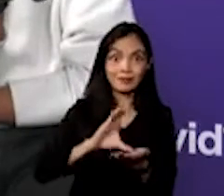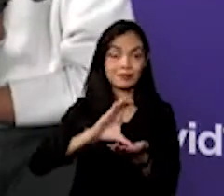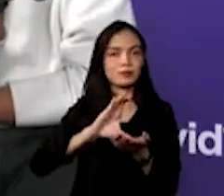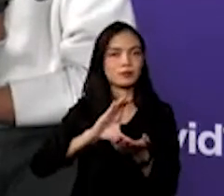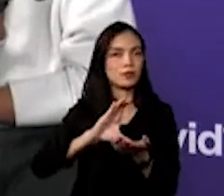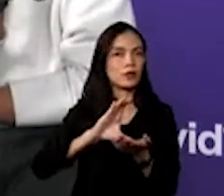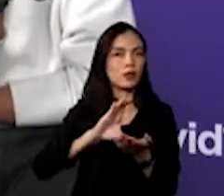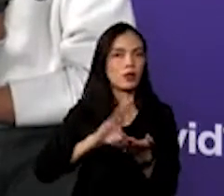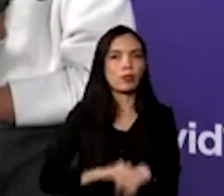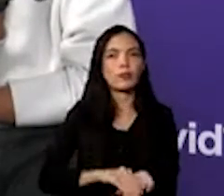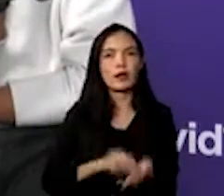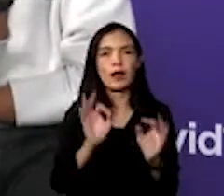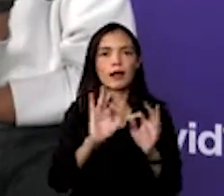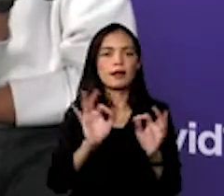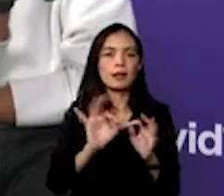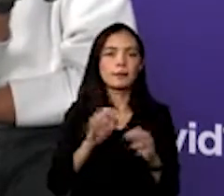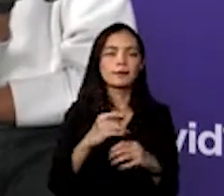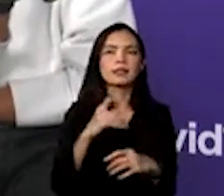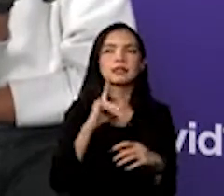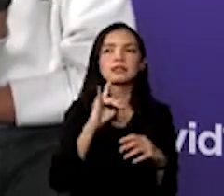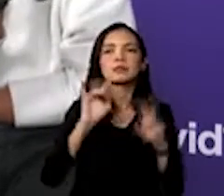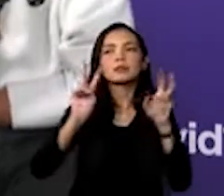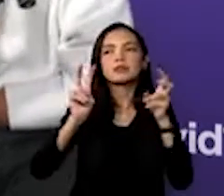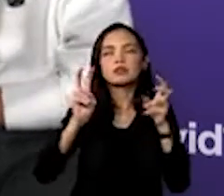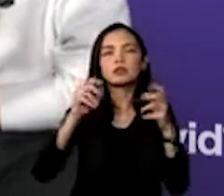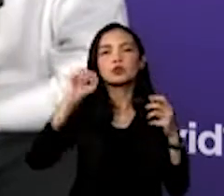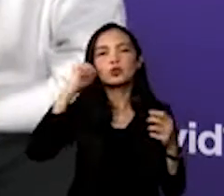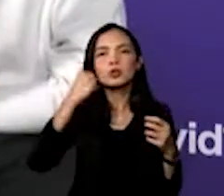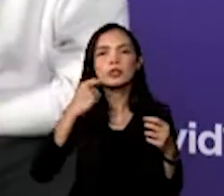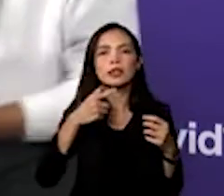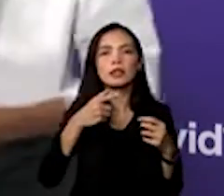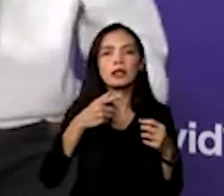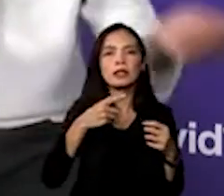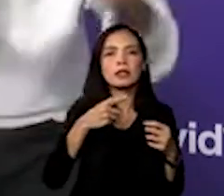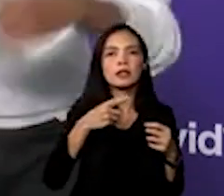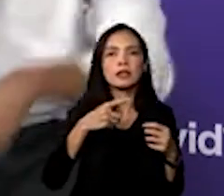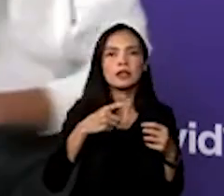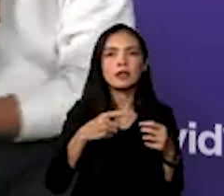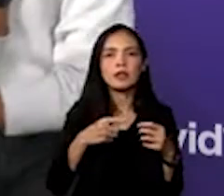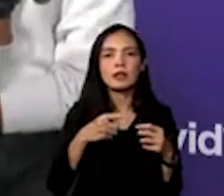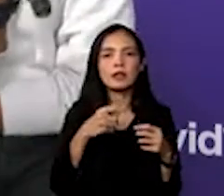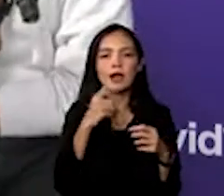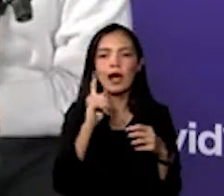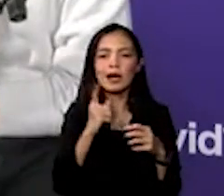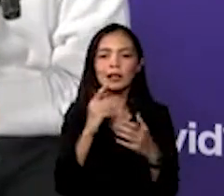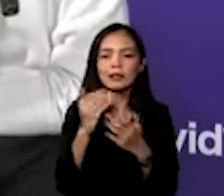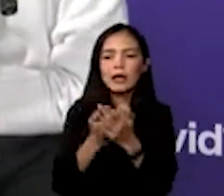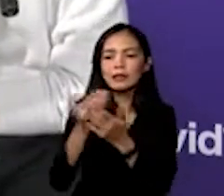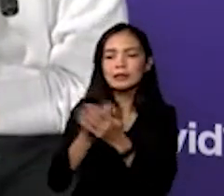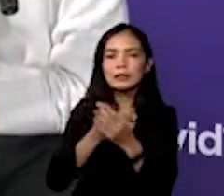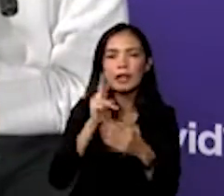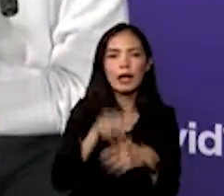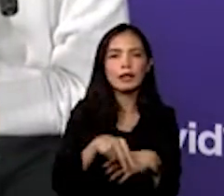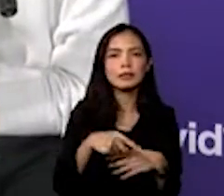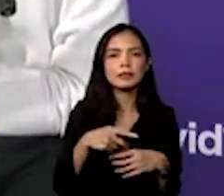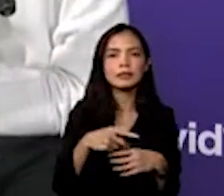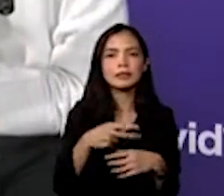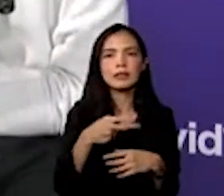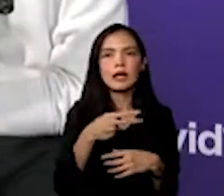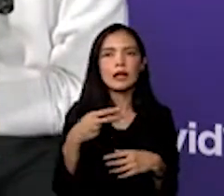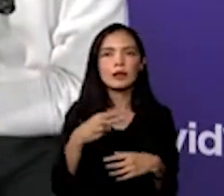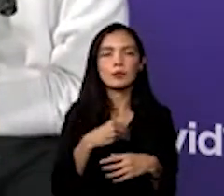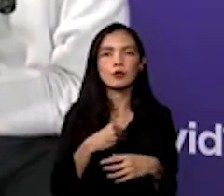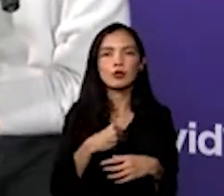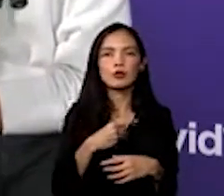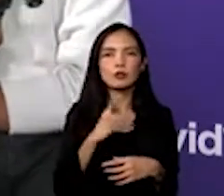kita tuh udah susah susah buat dipanen lagi gitu jadi ya menurutku ee ketika